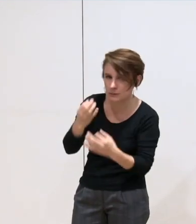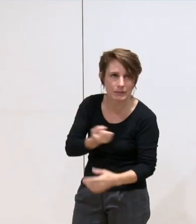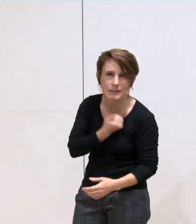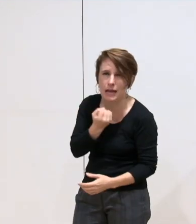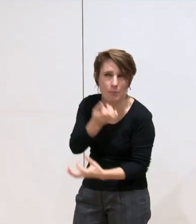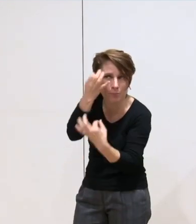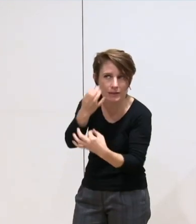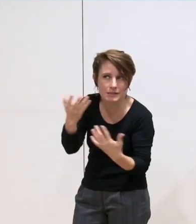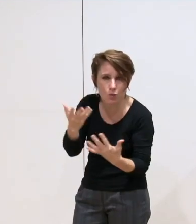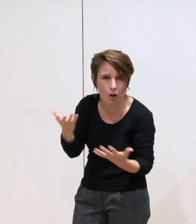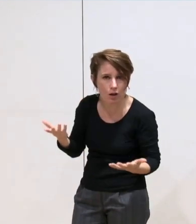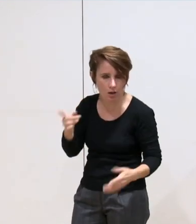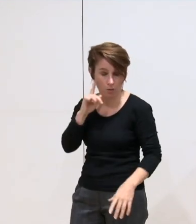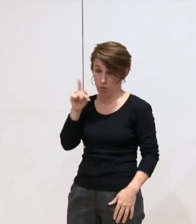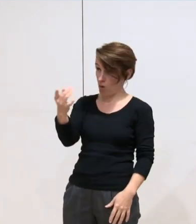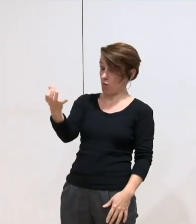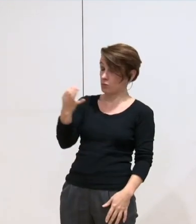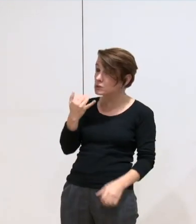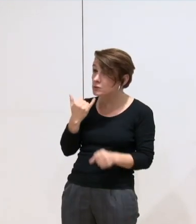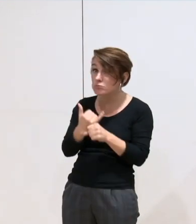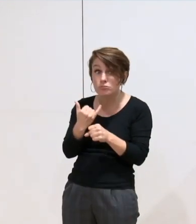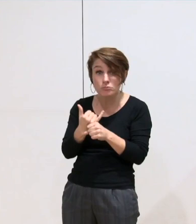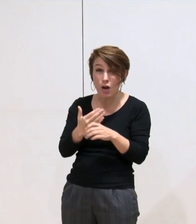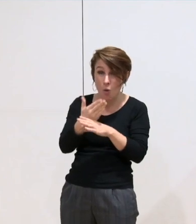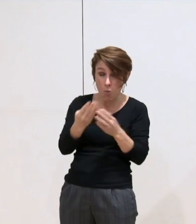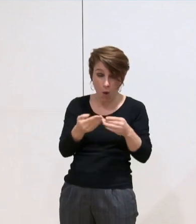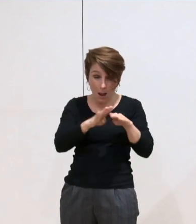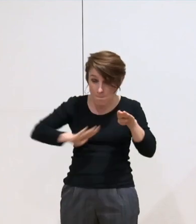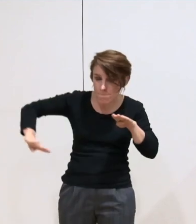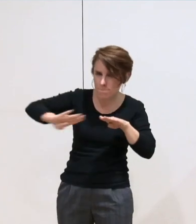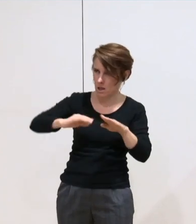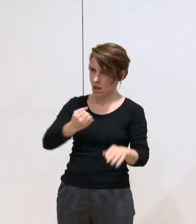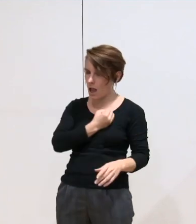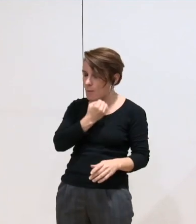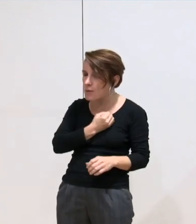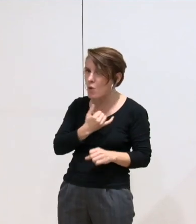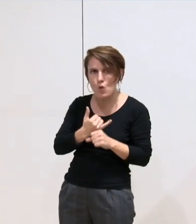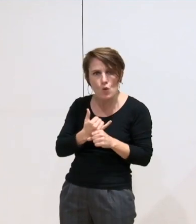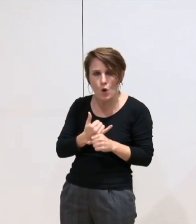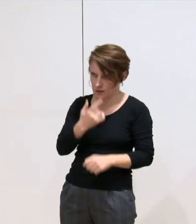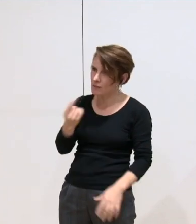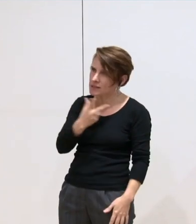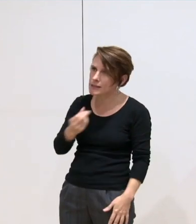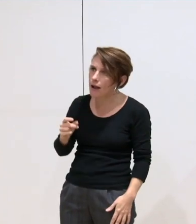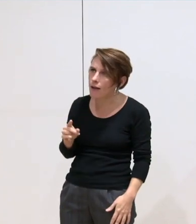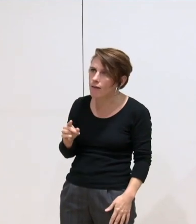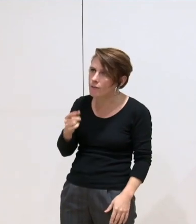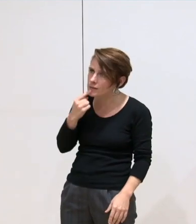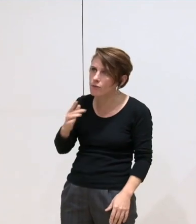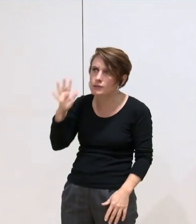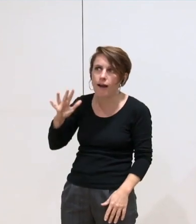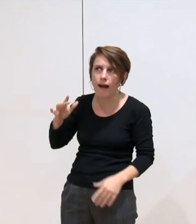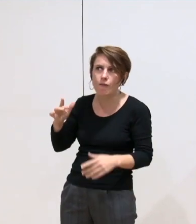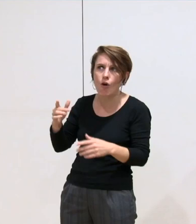que c'est une remarque, pour ne pas dire une accusation assez grave, sur le bâtiment tel qu'il vous a été